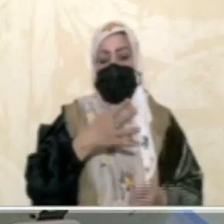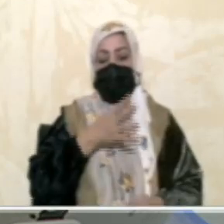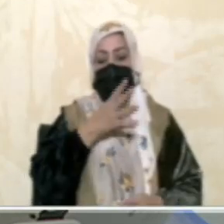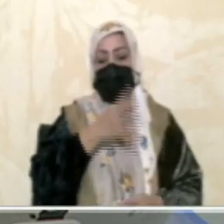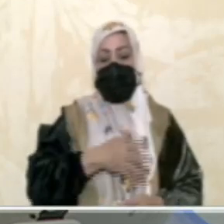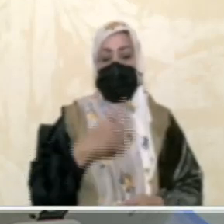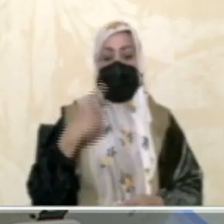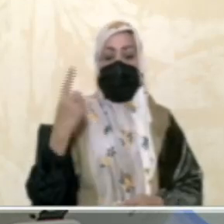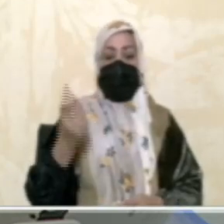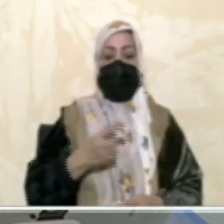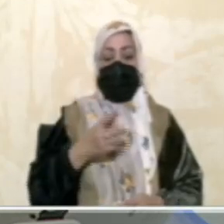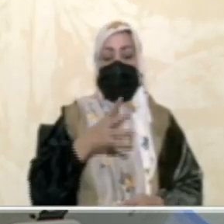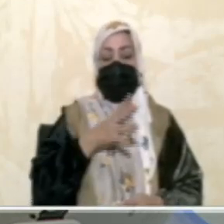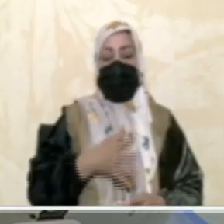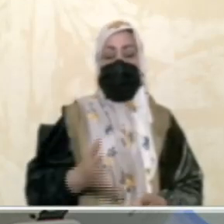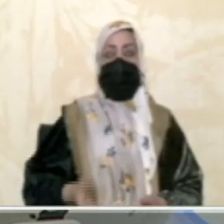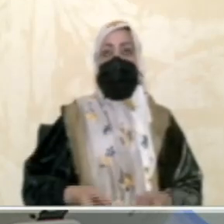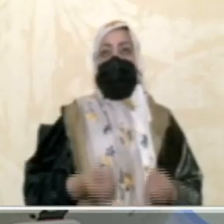فيك تفضل